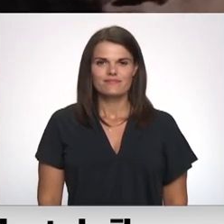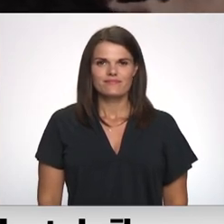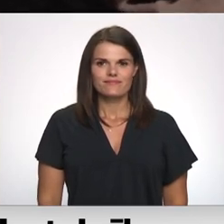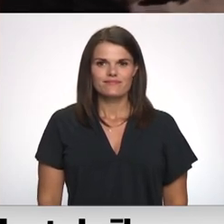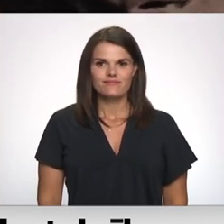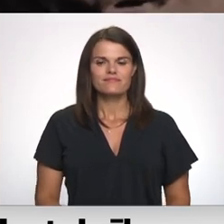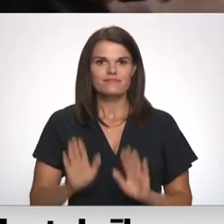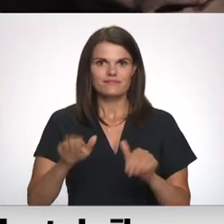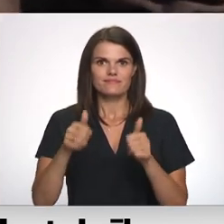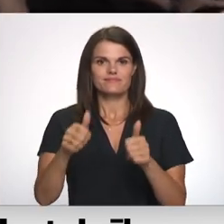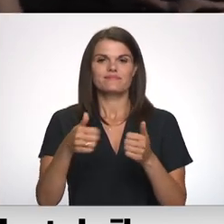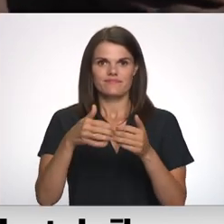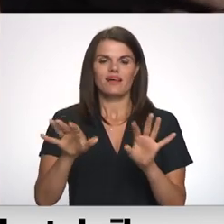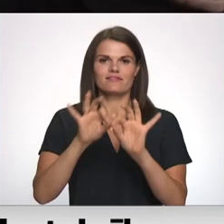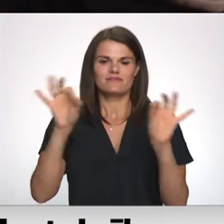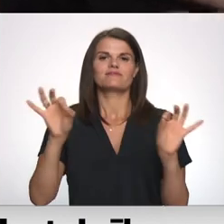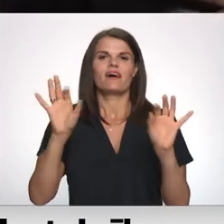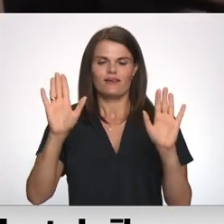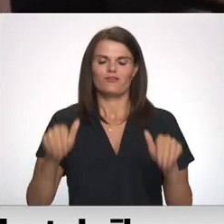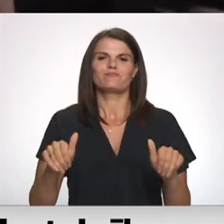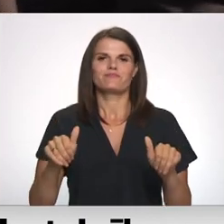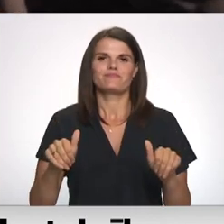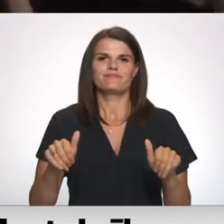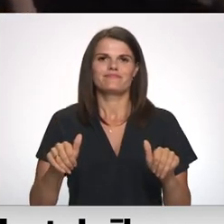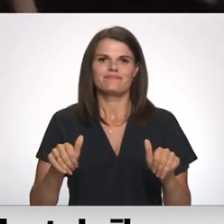Labi, slēdz. Nu viss.